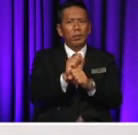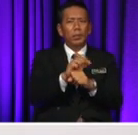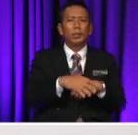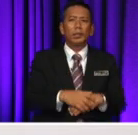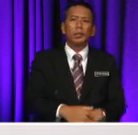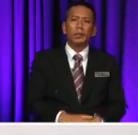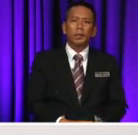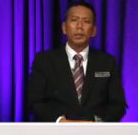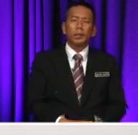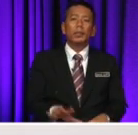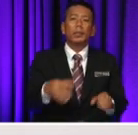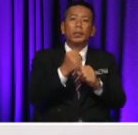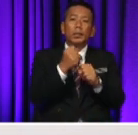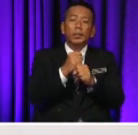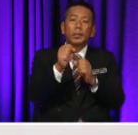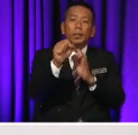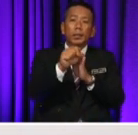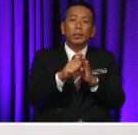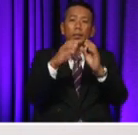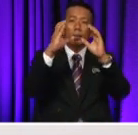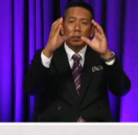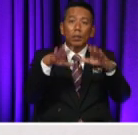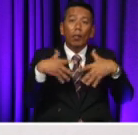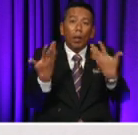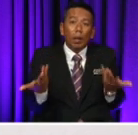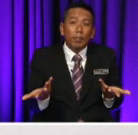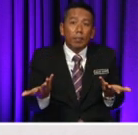buat kerja itu secara macam-macam